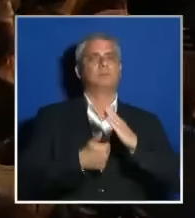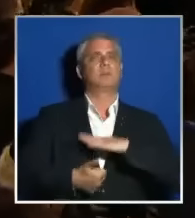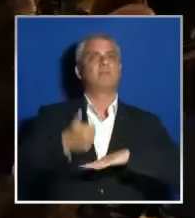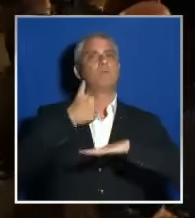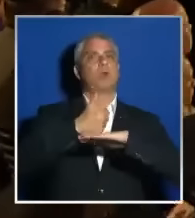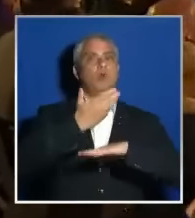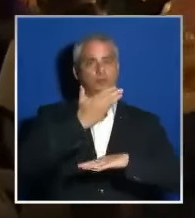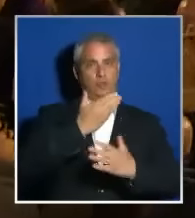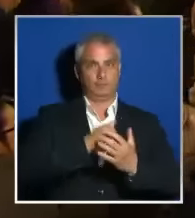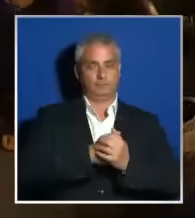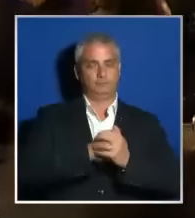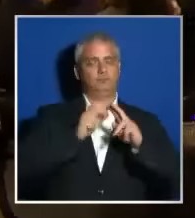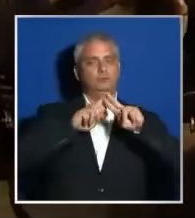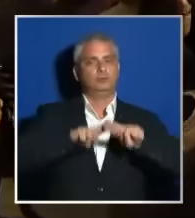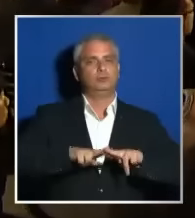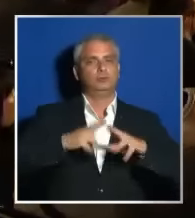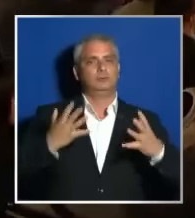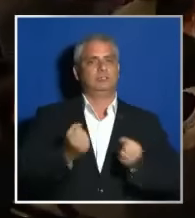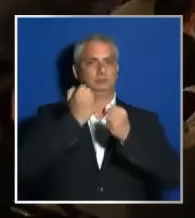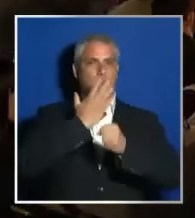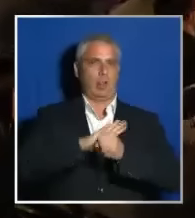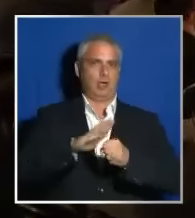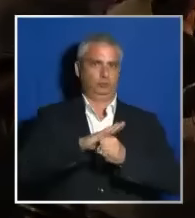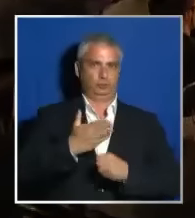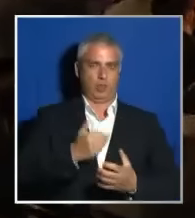ובראשם שורדי השואה